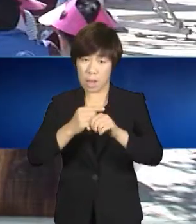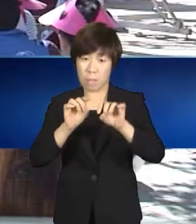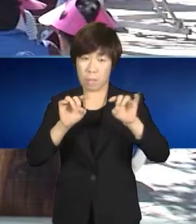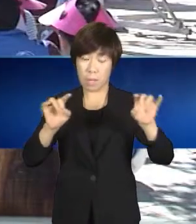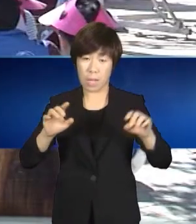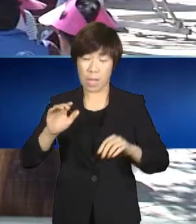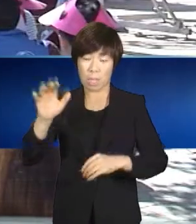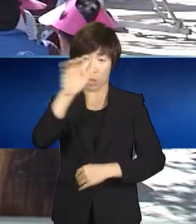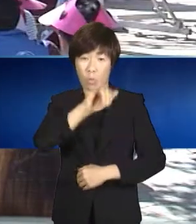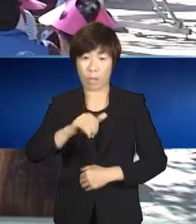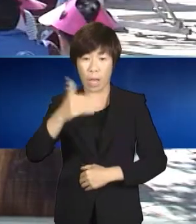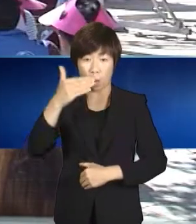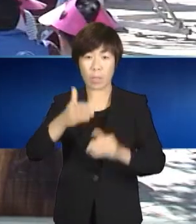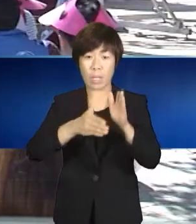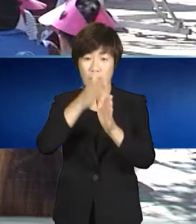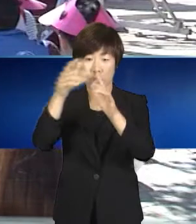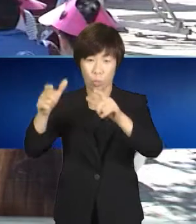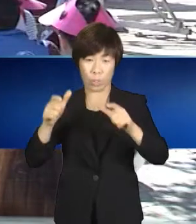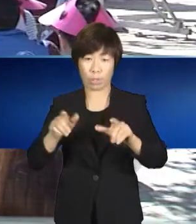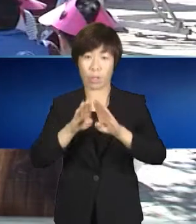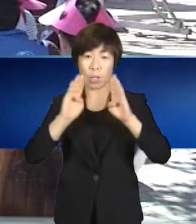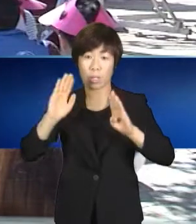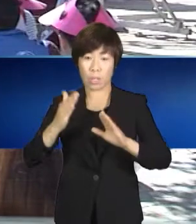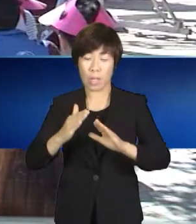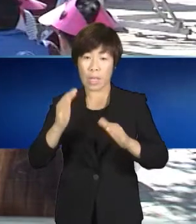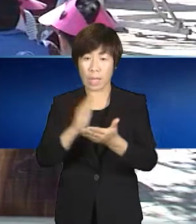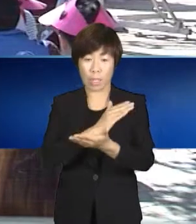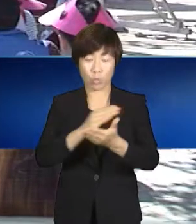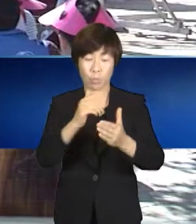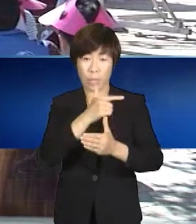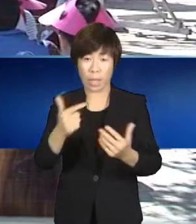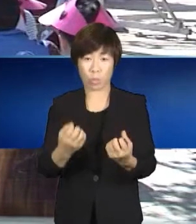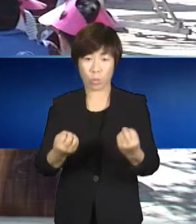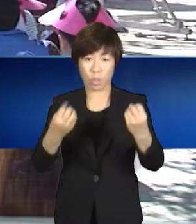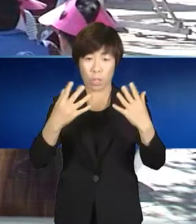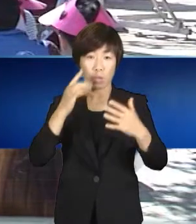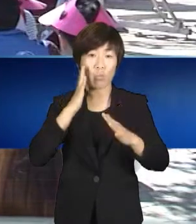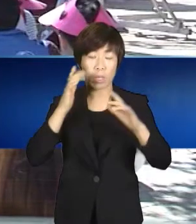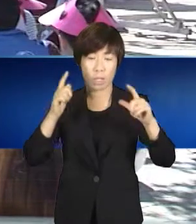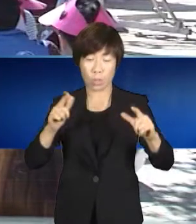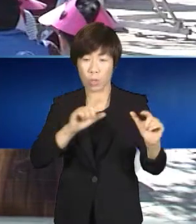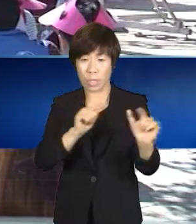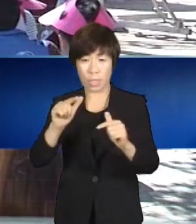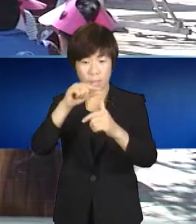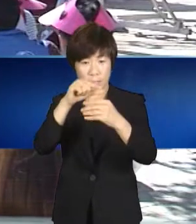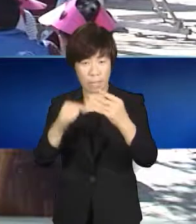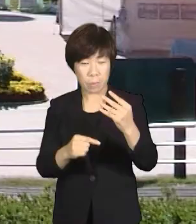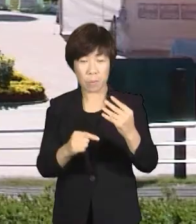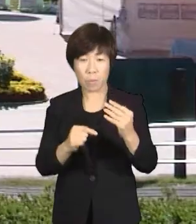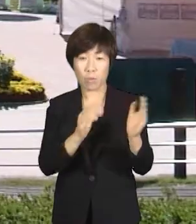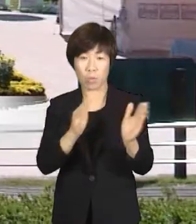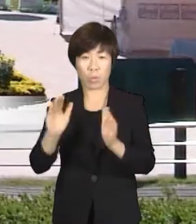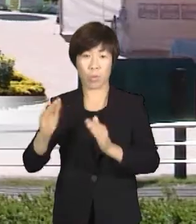매년 전국 9개 시도에서 개최되는 나눔대축제가 울산에서도 다양한 프로그램으로 마련됐습니다.